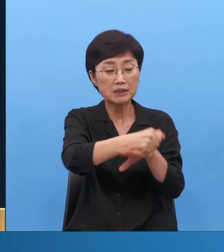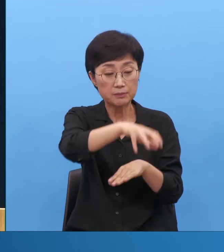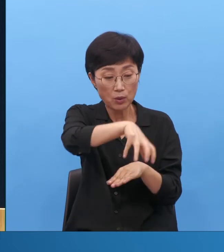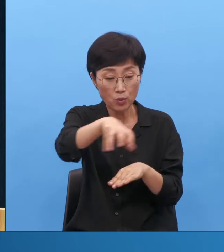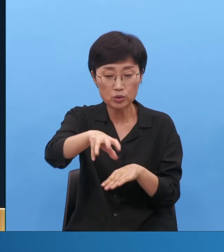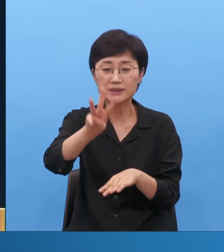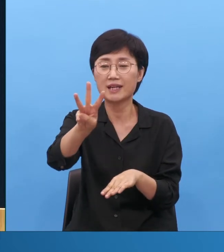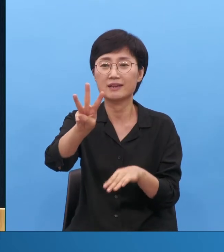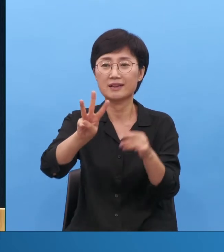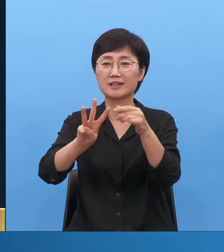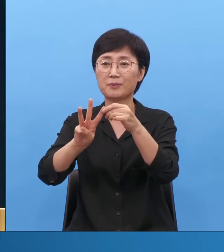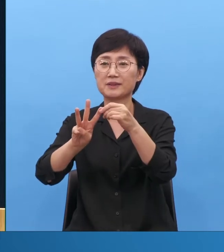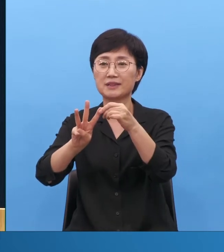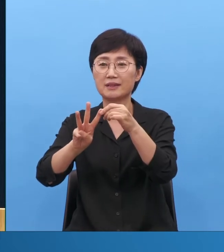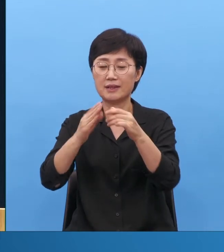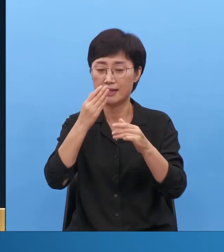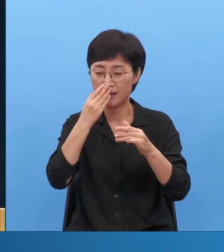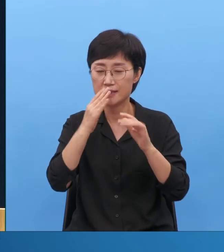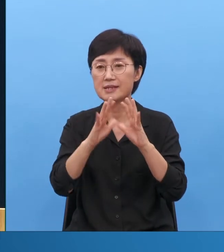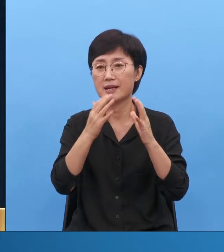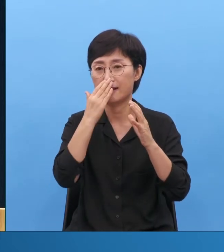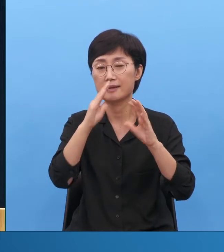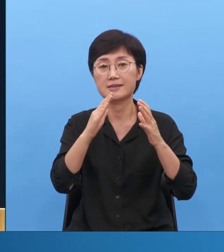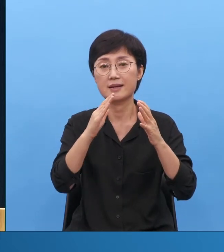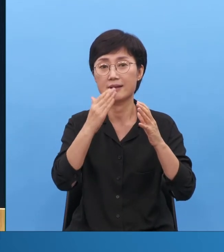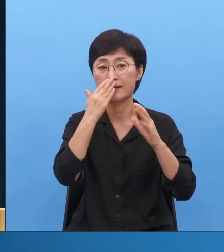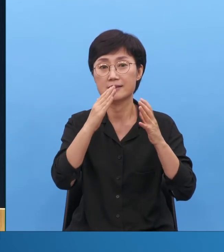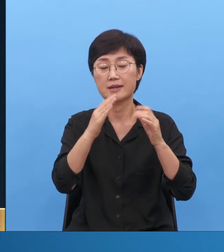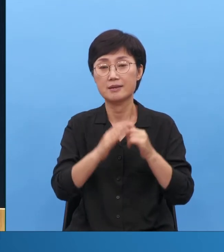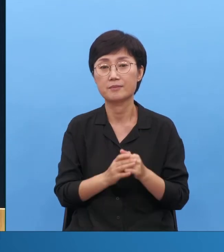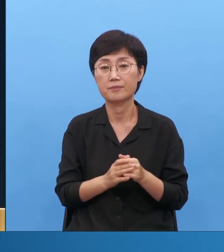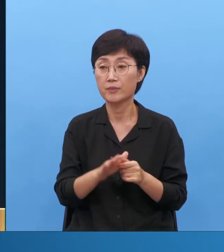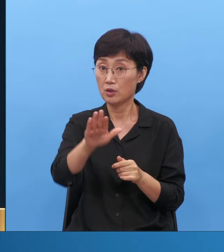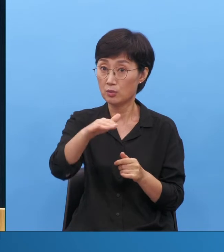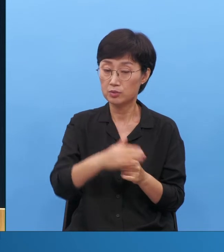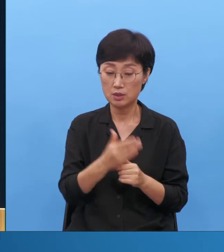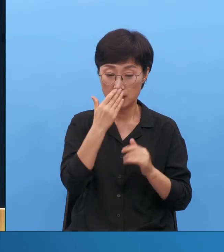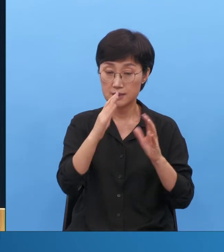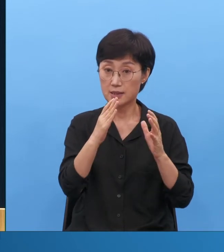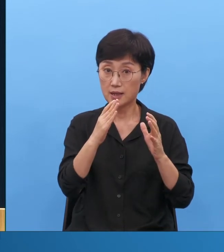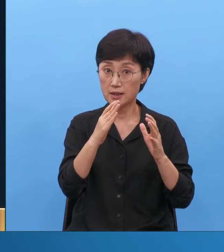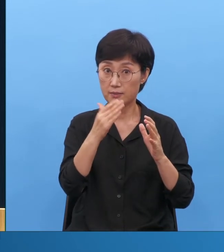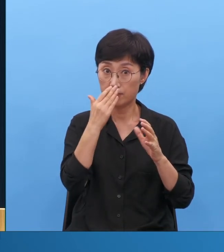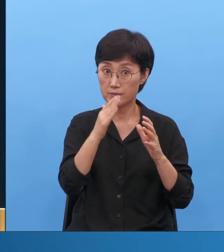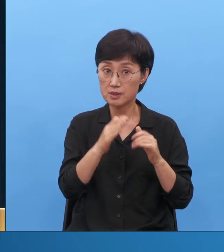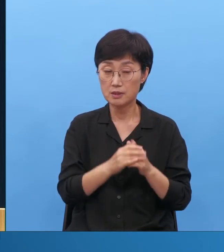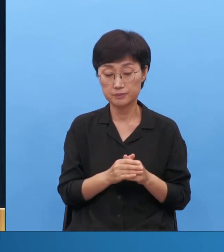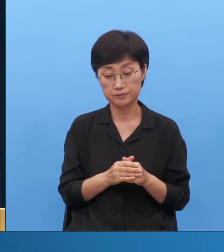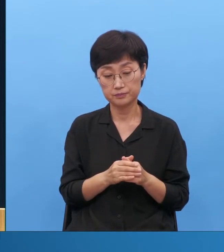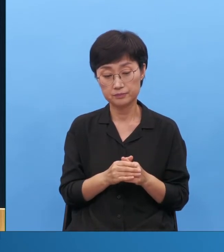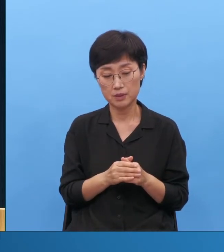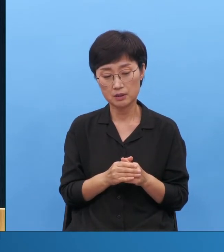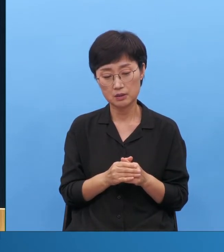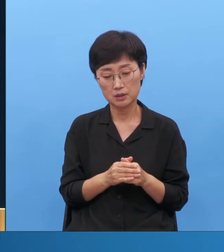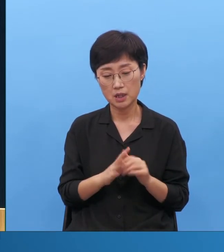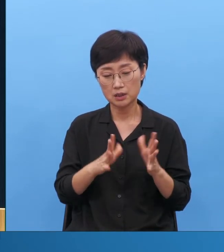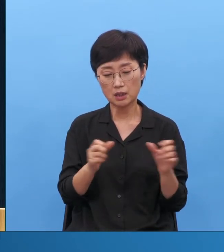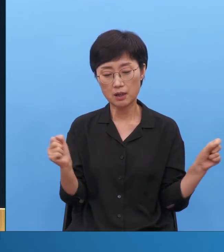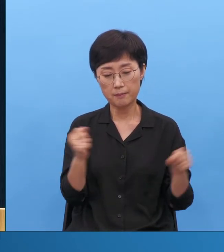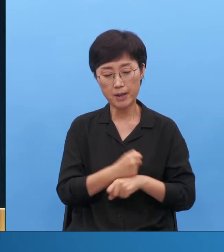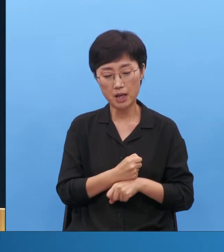places. 첫째, 이스라엘입니다. First, it is Israel. 여러분, 이스라엘은 왜 2000년 동안 나라 이럴 수가요?